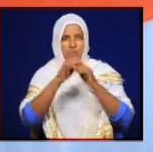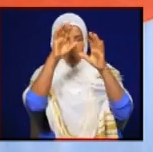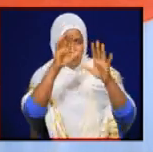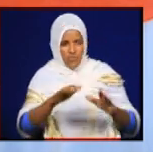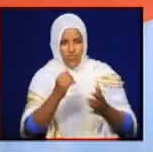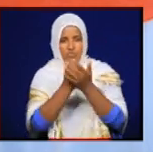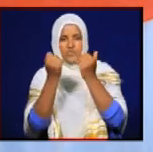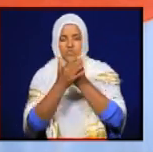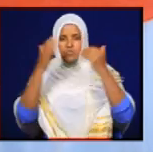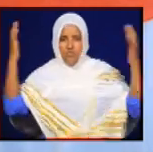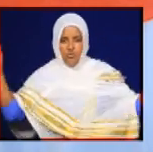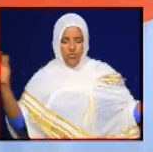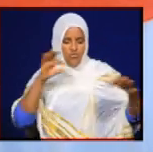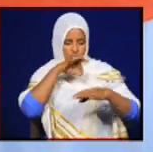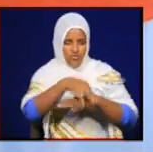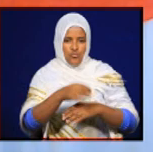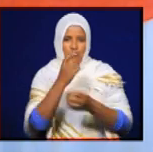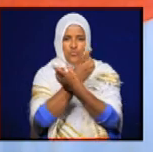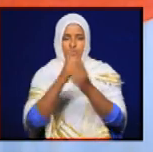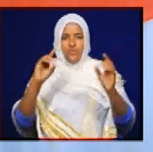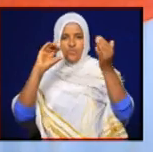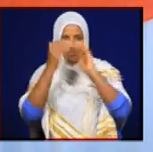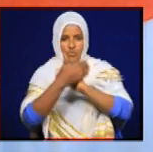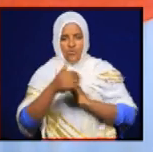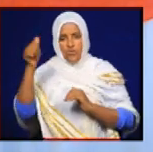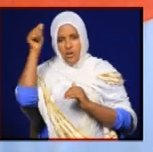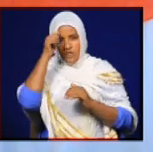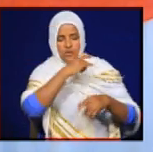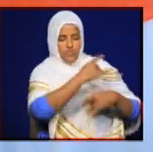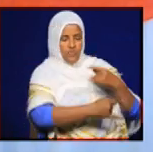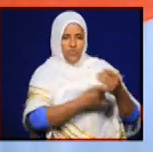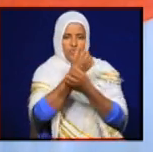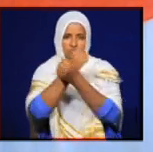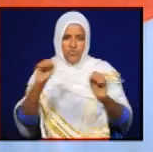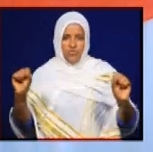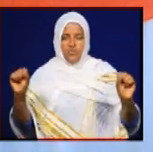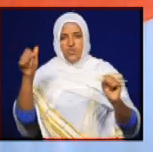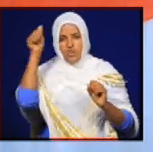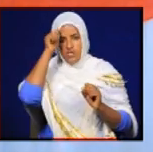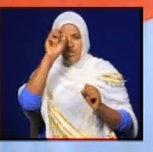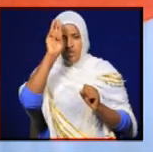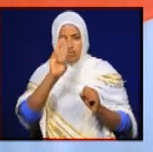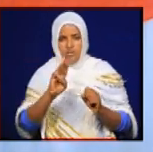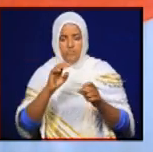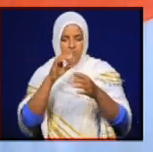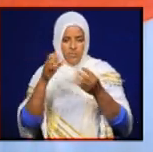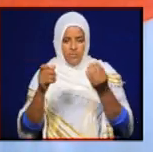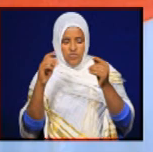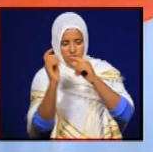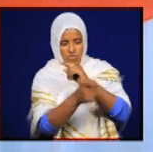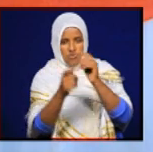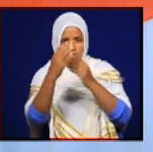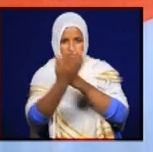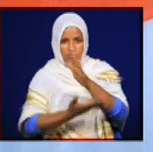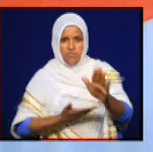አምላክ ወርዶ ተቸንክሯል ቁስሉ ፈውስ ሆኖ አዳም ዘሩ ድኗል እደሰብ በመጸው